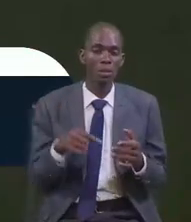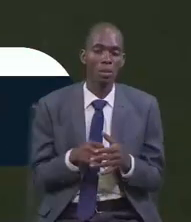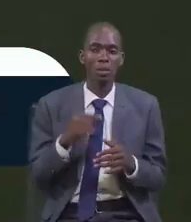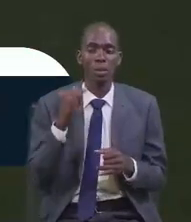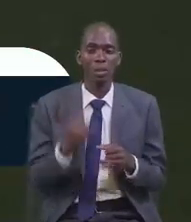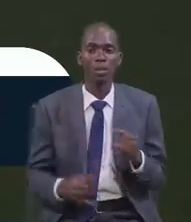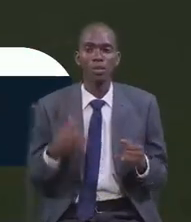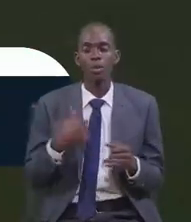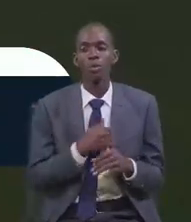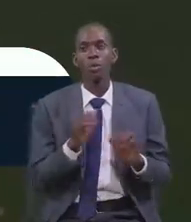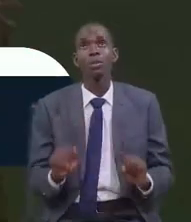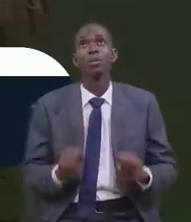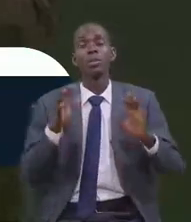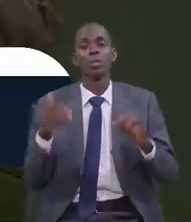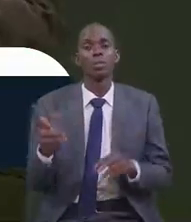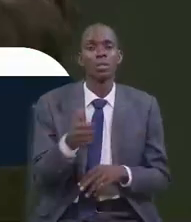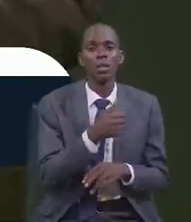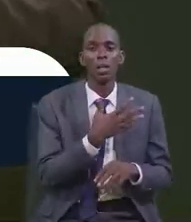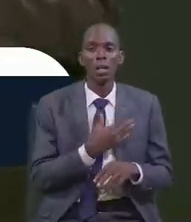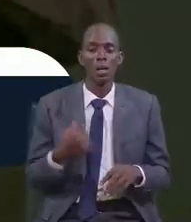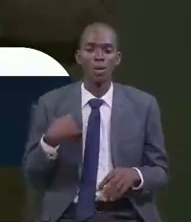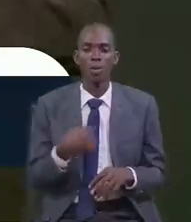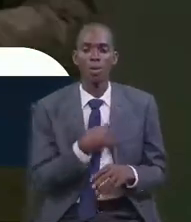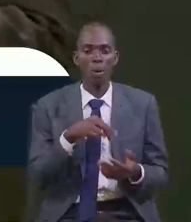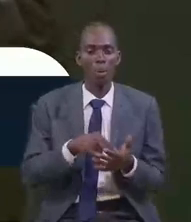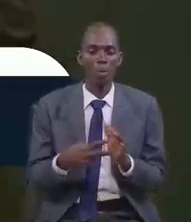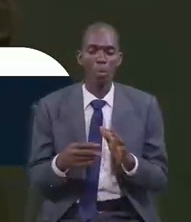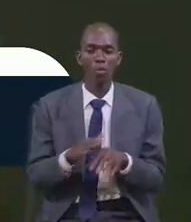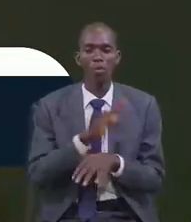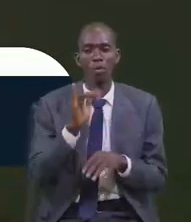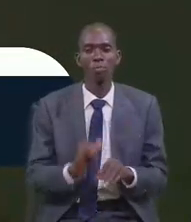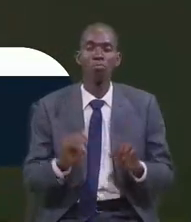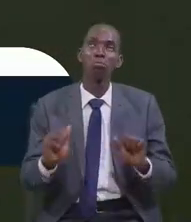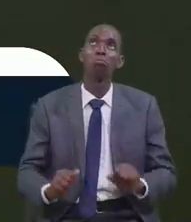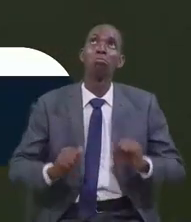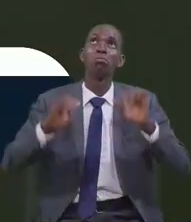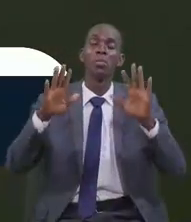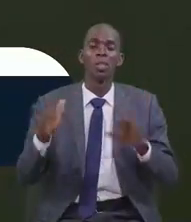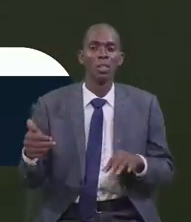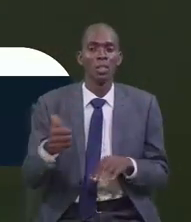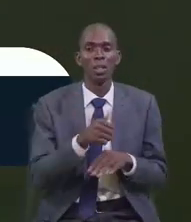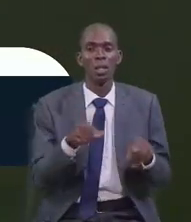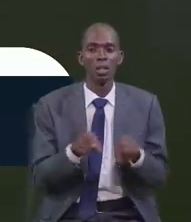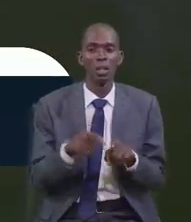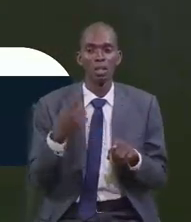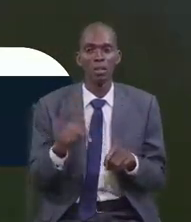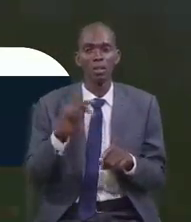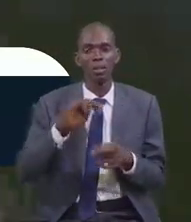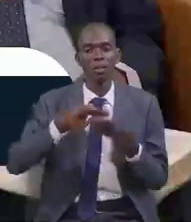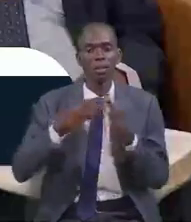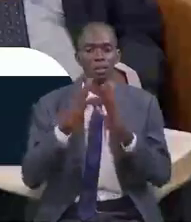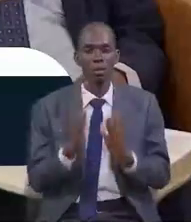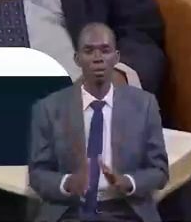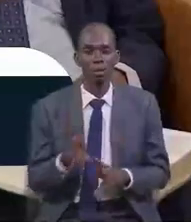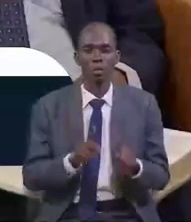au Seigneur et avec détermination, nous nous consacrons comme des naziréens au Seigneur. Jusqu'à la